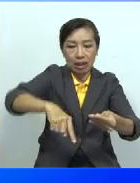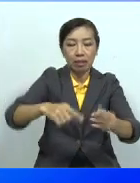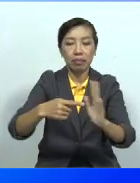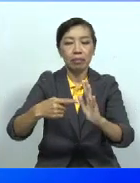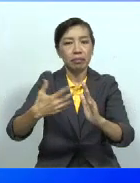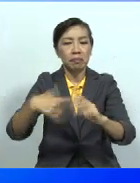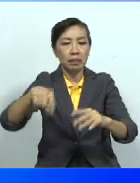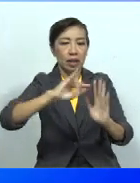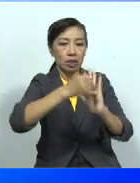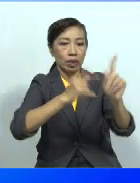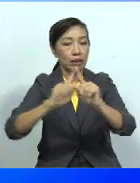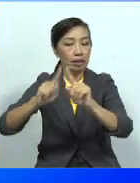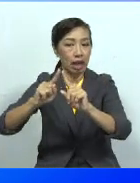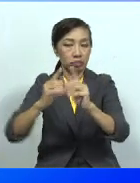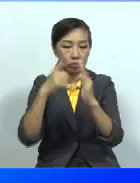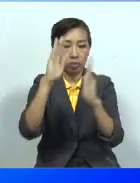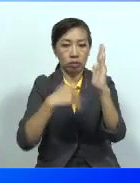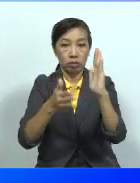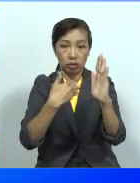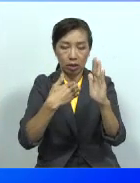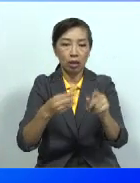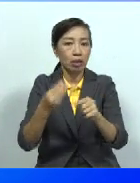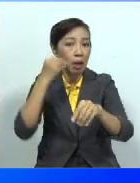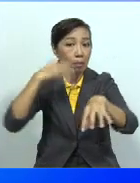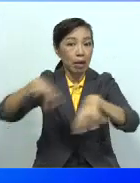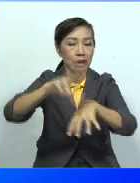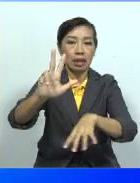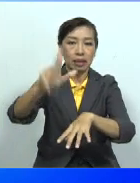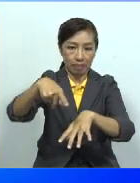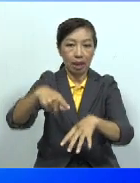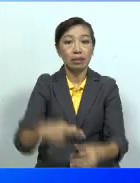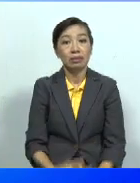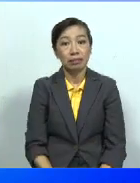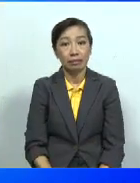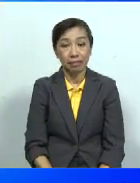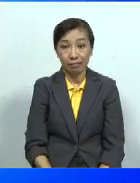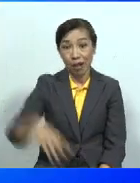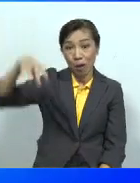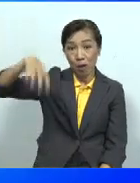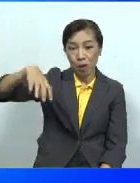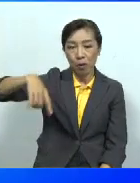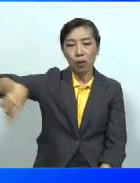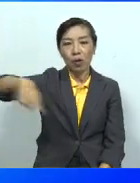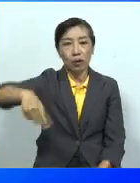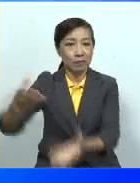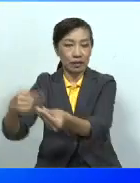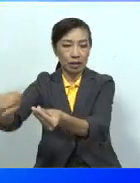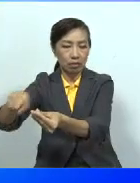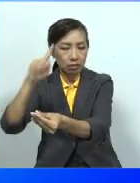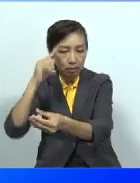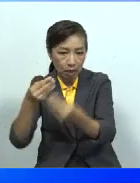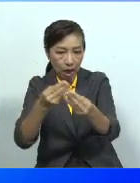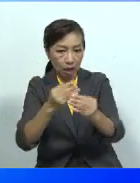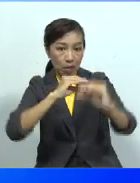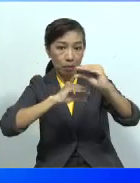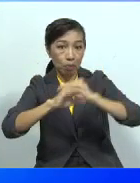อบคลุม4ภาคทั่วไทยรวมประมาณ 3,000 ยูนิตปัจจุบันกรมธนารักษ์ได้ทำสัญญากับผู้พัฒนาโครงการเรียบ